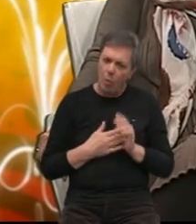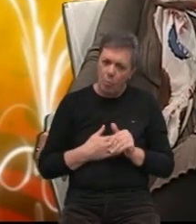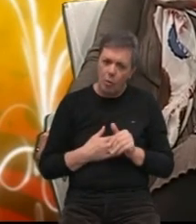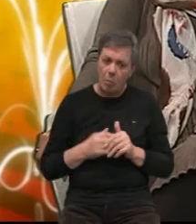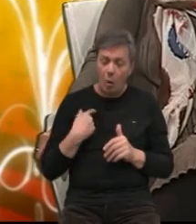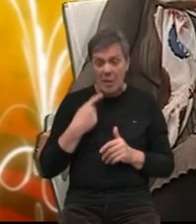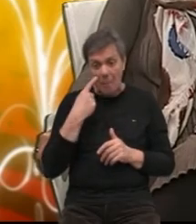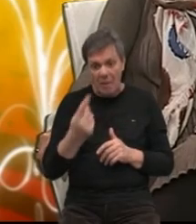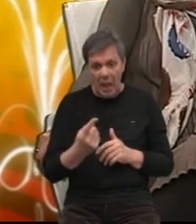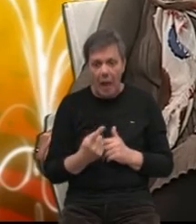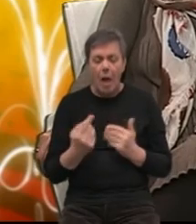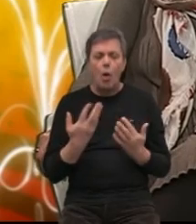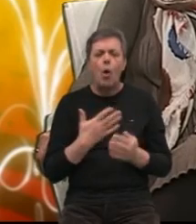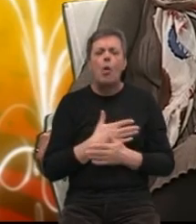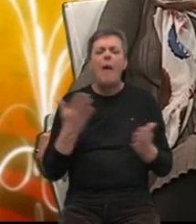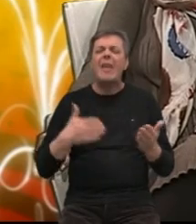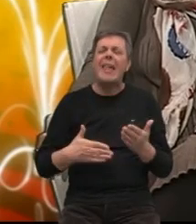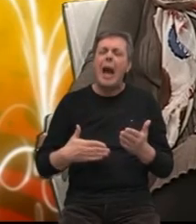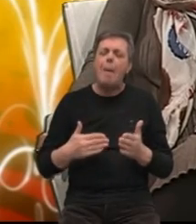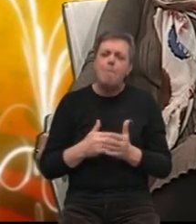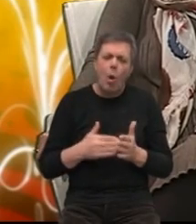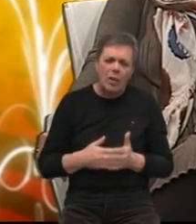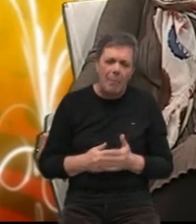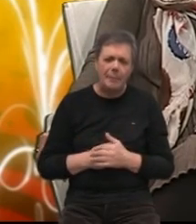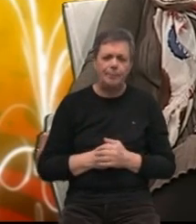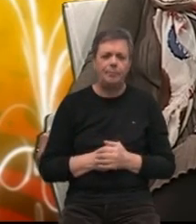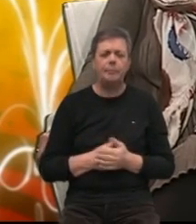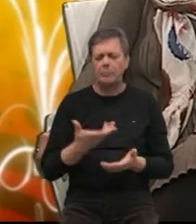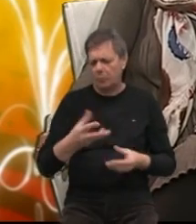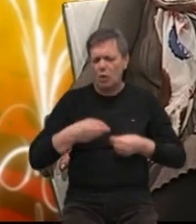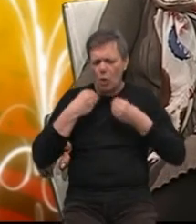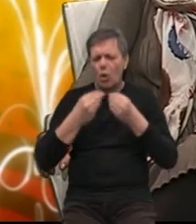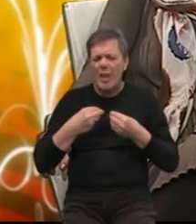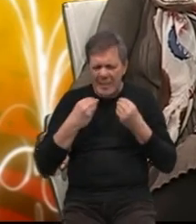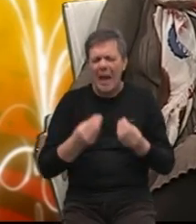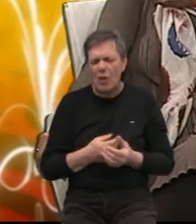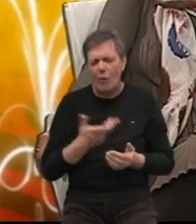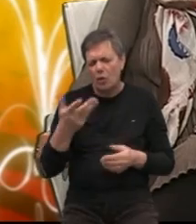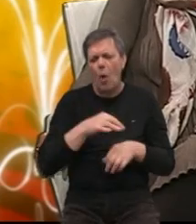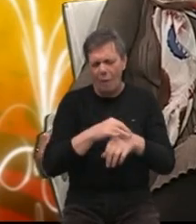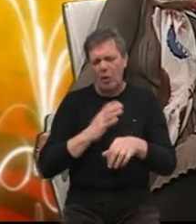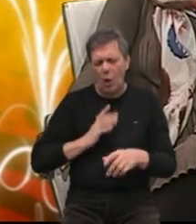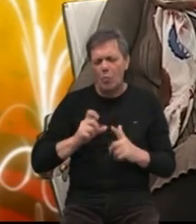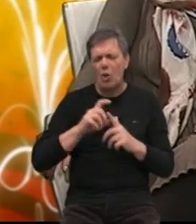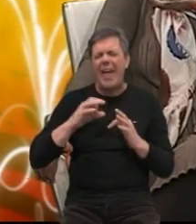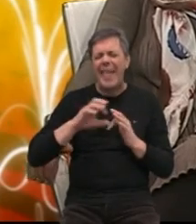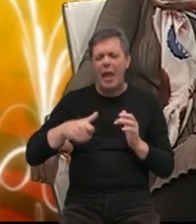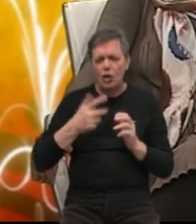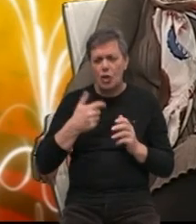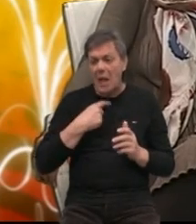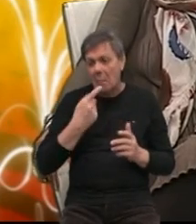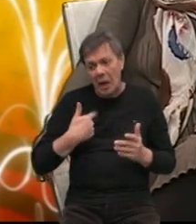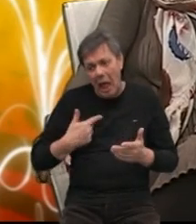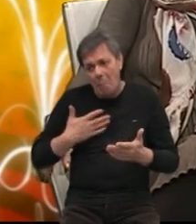vidjela koliko je zapravo velika potreba za time. To je savjetovalište vodila gospođa Dajčić. Pa sam ja rekla da joj mogu pomoći.